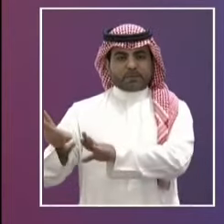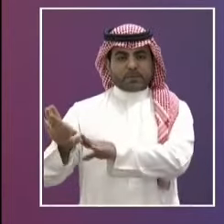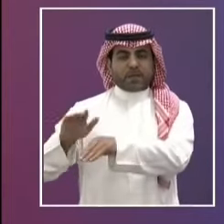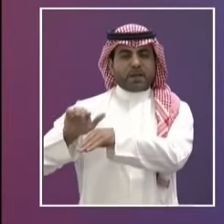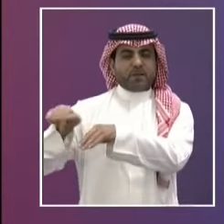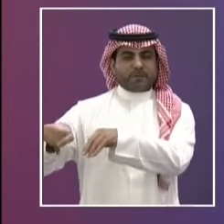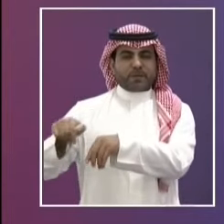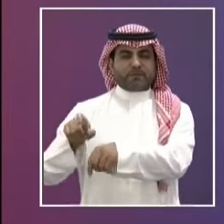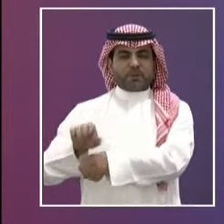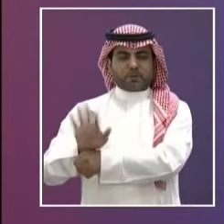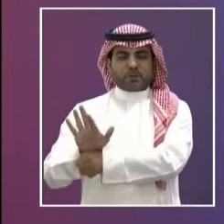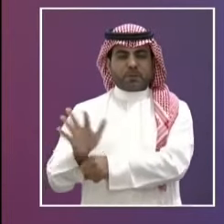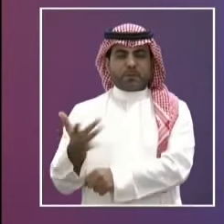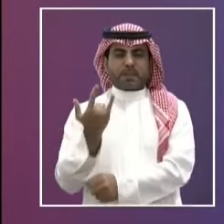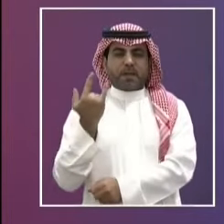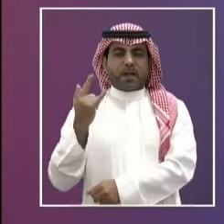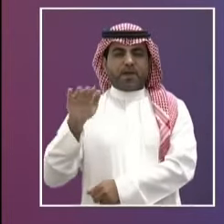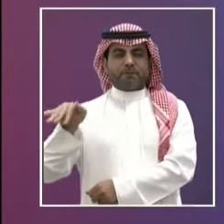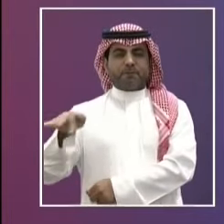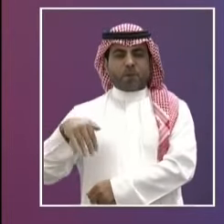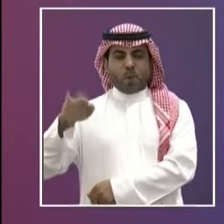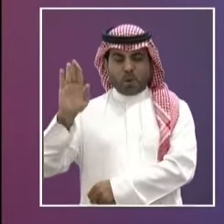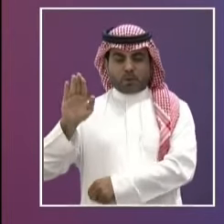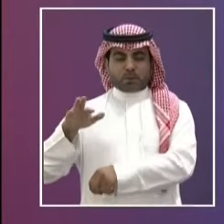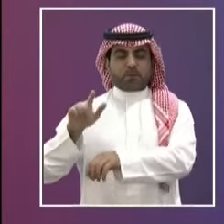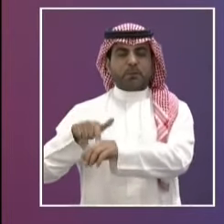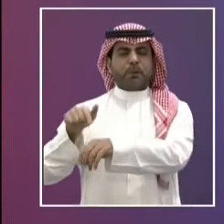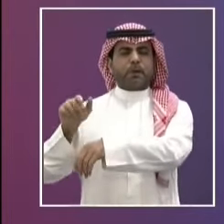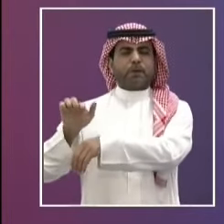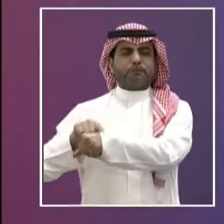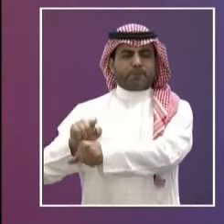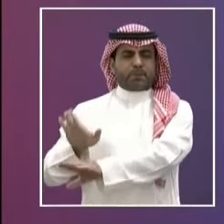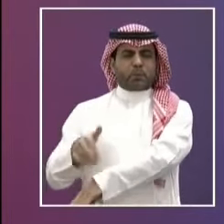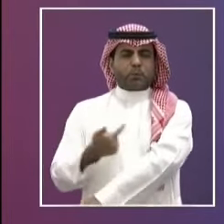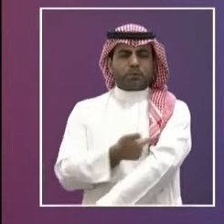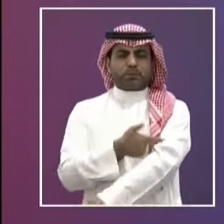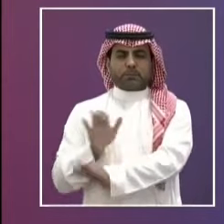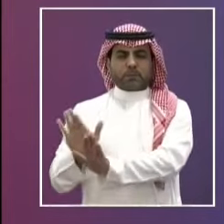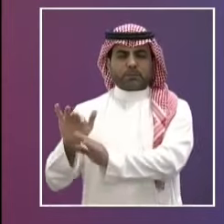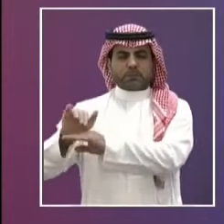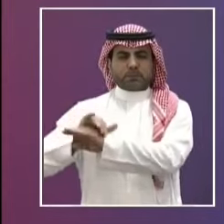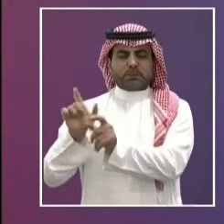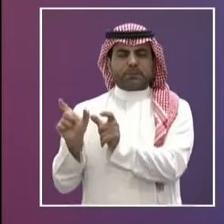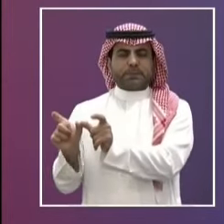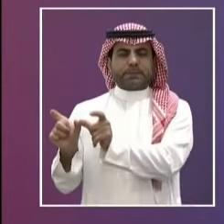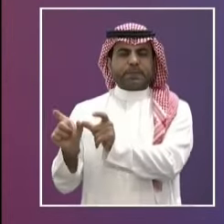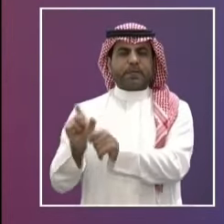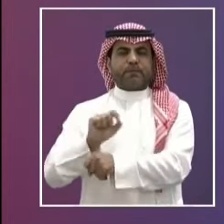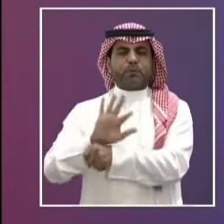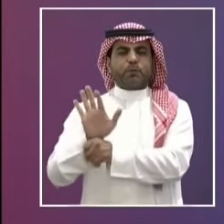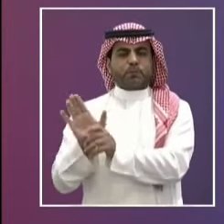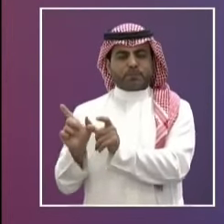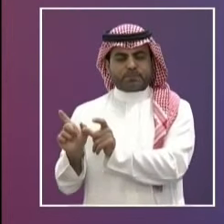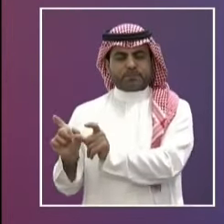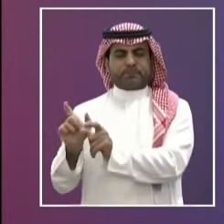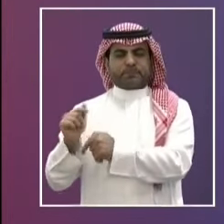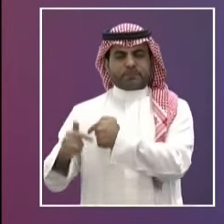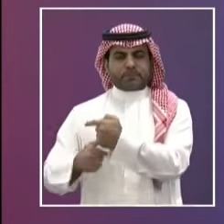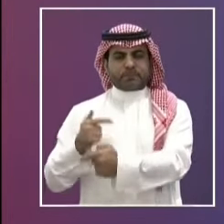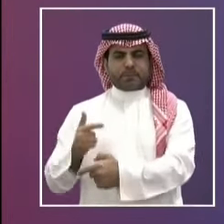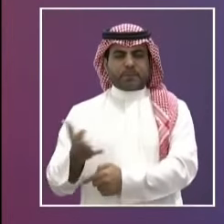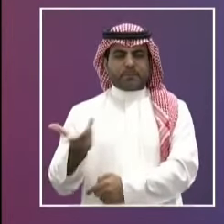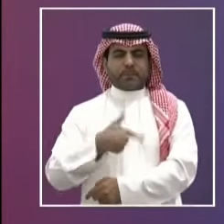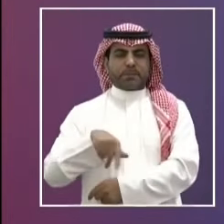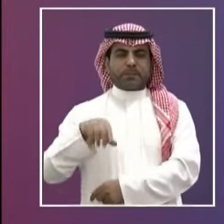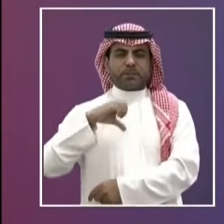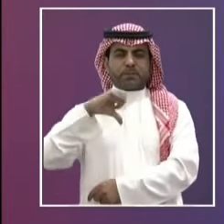تكون 10,683 حالة نشطة، معظمها ولله الحمد مستقرة ووضعها الصحية مطمئنة، باستثناء